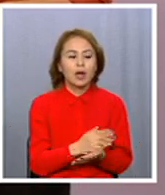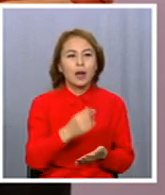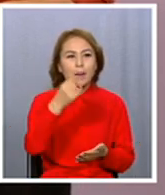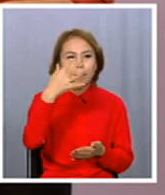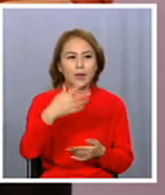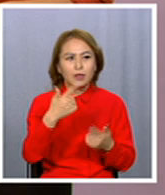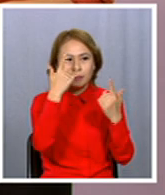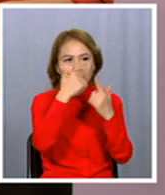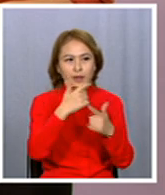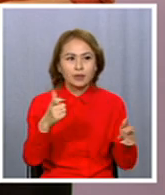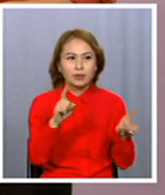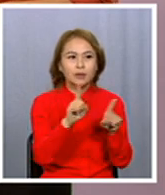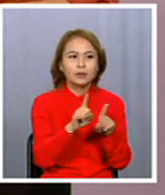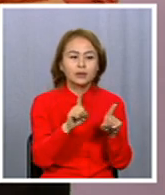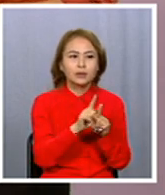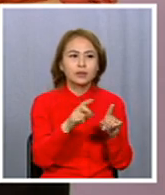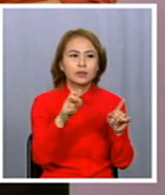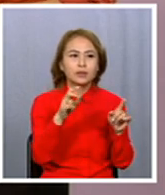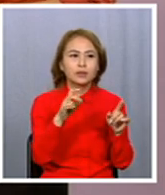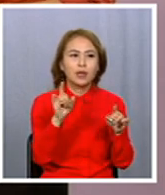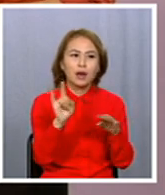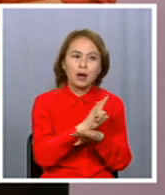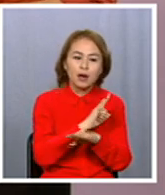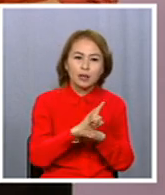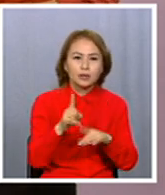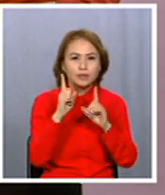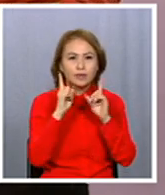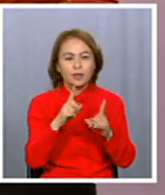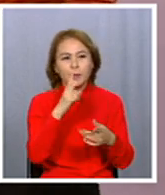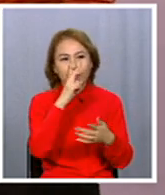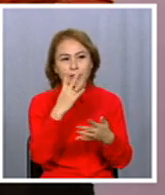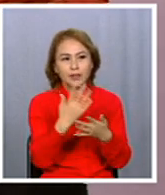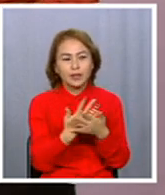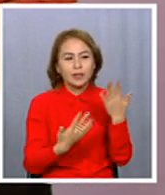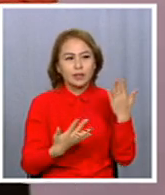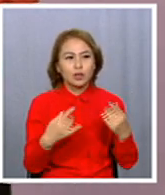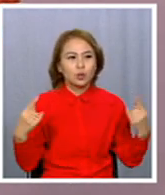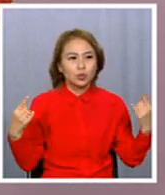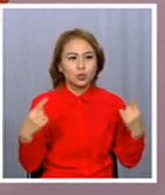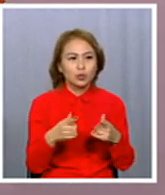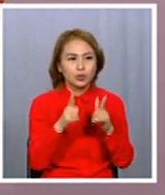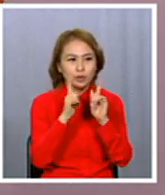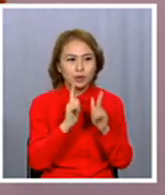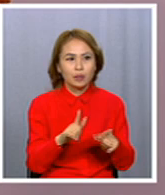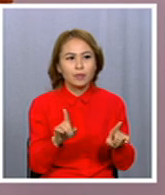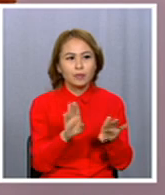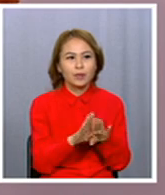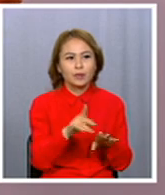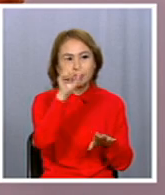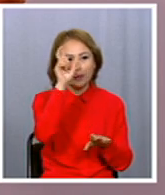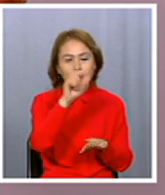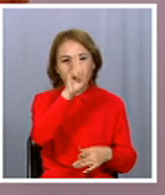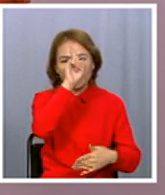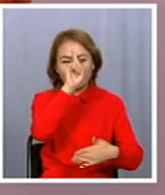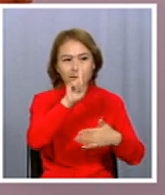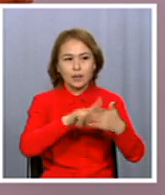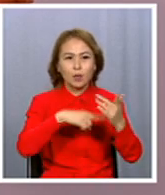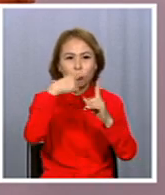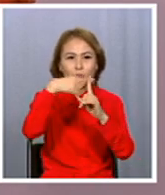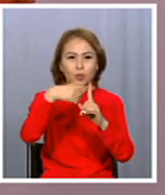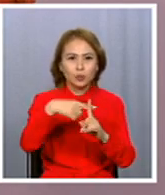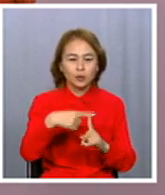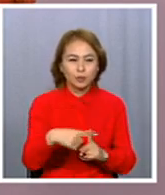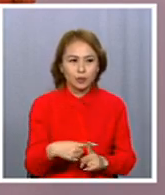не ақиқат, не жалған екенін білуіміз керек. Егер ақиқат болса, сенемін бағанына плюс белгісін